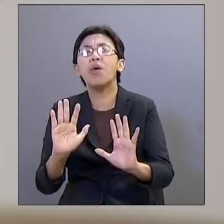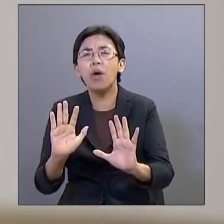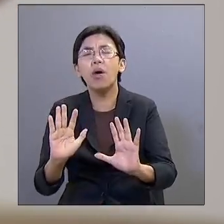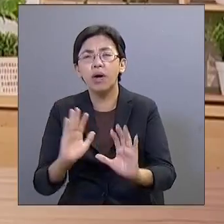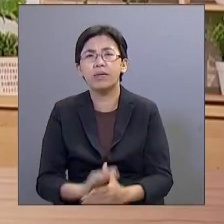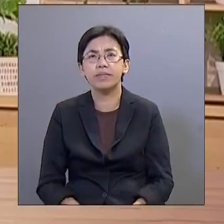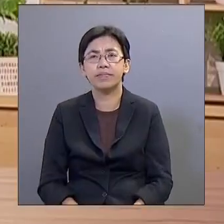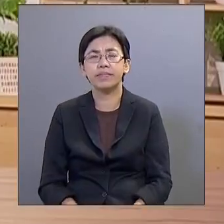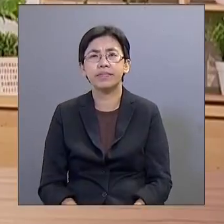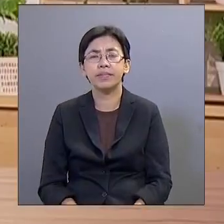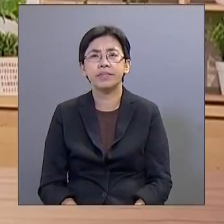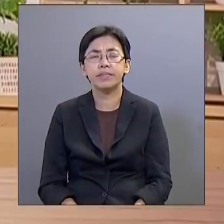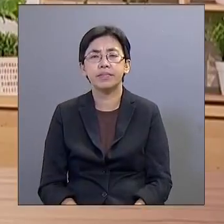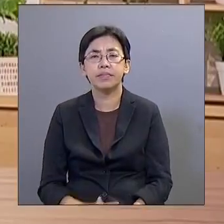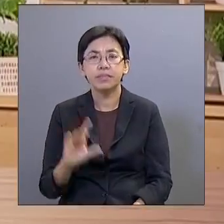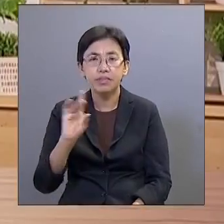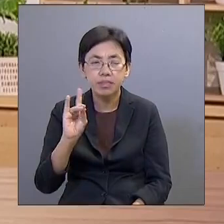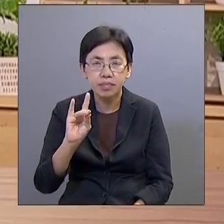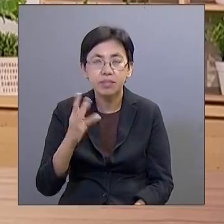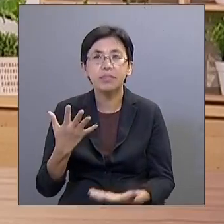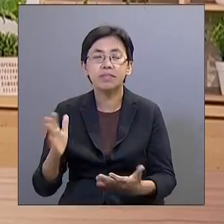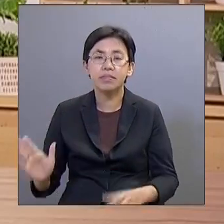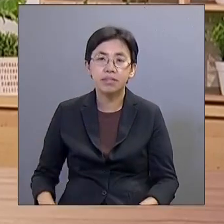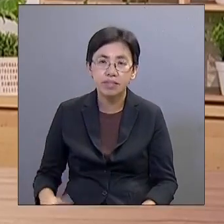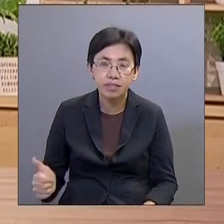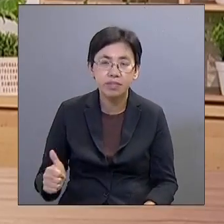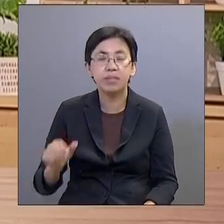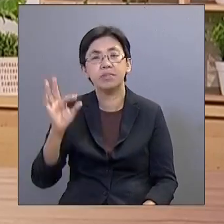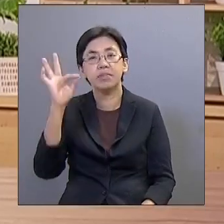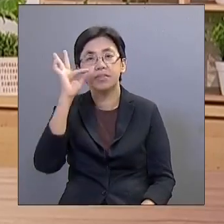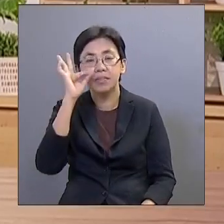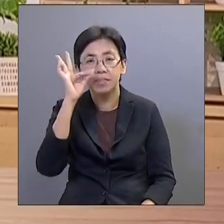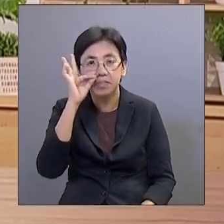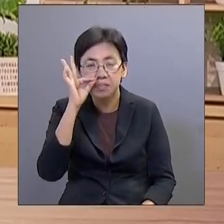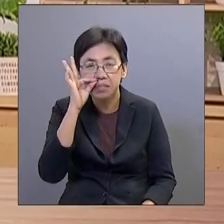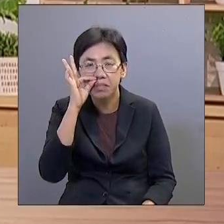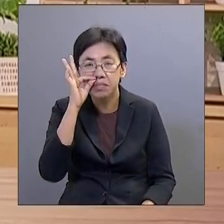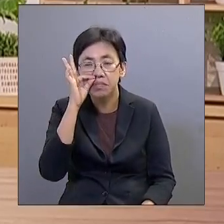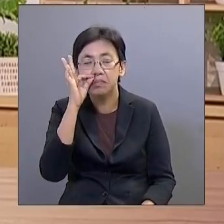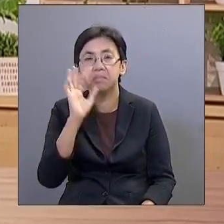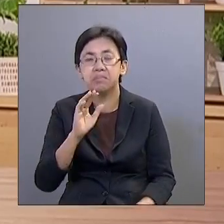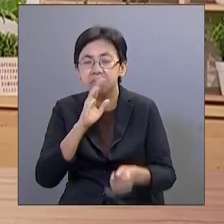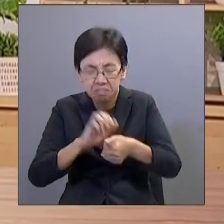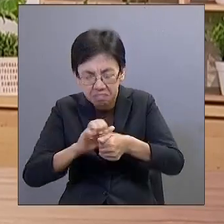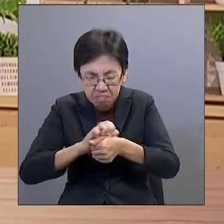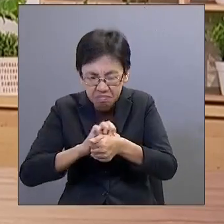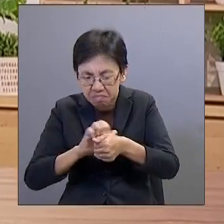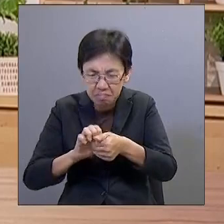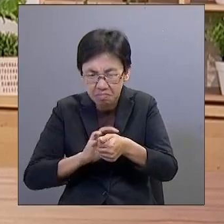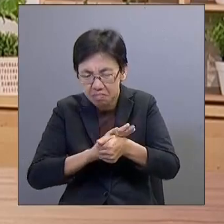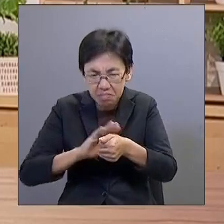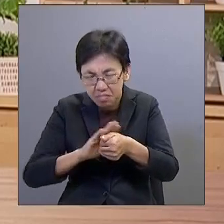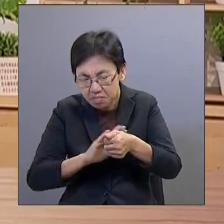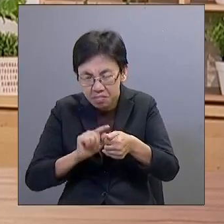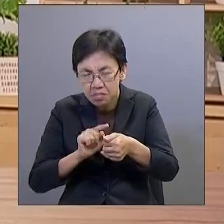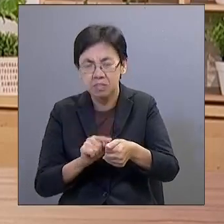อาดแล้วนะคะเพราะว่าสัตว์เลี้ยงเนี่ยไม่ว่าจะเป็นสุนัขหรือว่าแมวนะคะมันจะมีประสาทสัมผัสในการรับกลิ่นเนี่ยที่ดีกว่ามนุษย์มากเพราะ